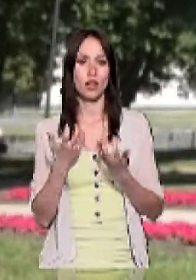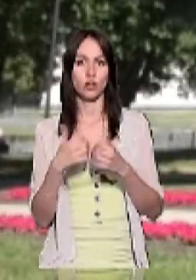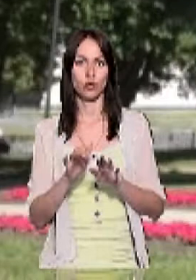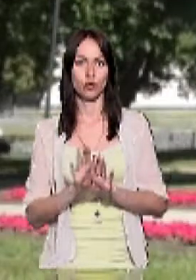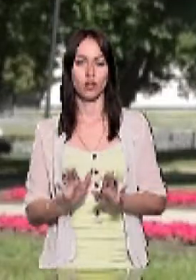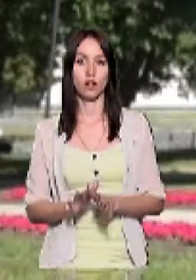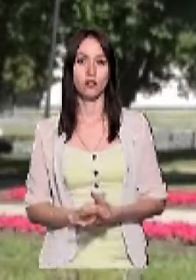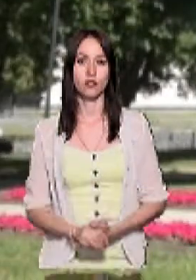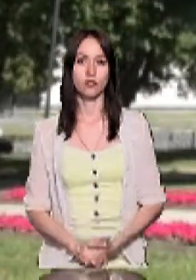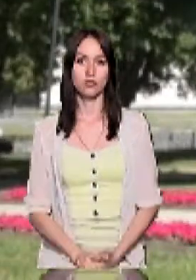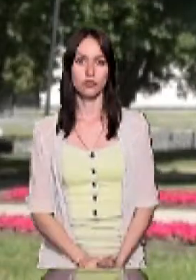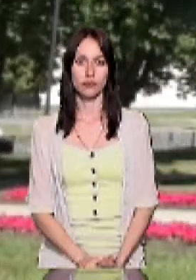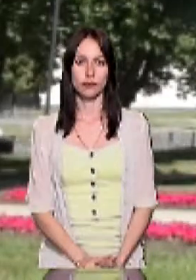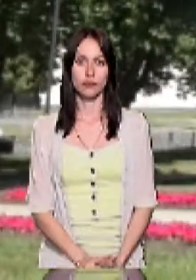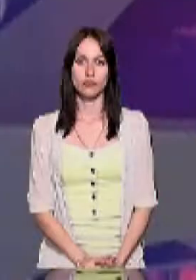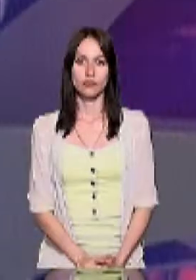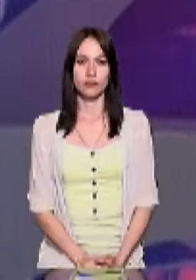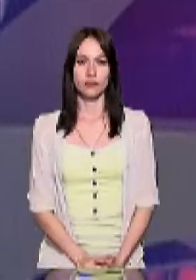Антон Калита. Новини на Першому.